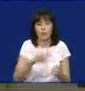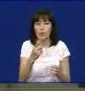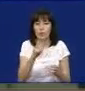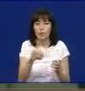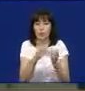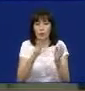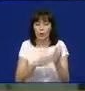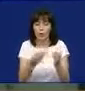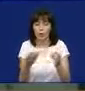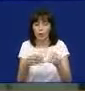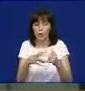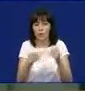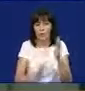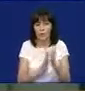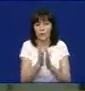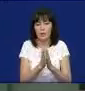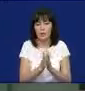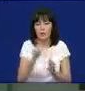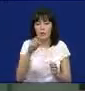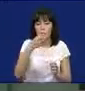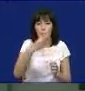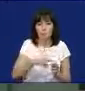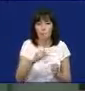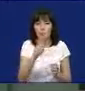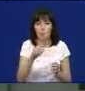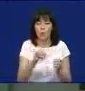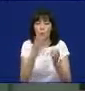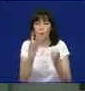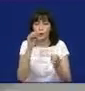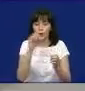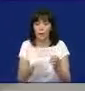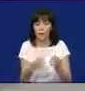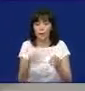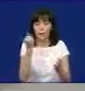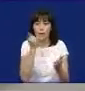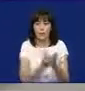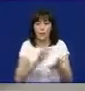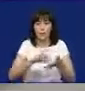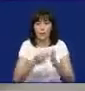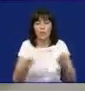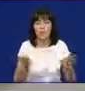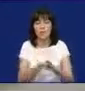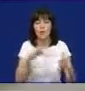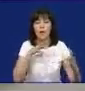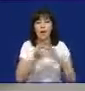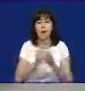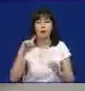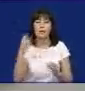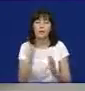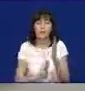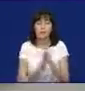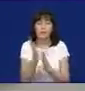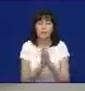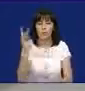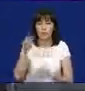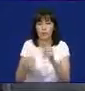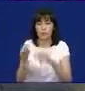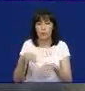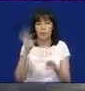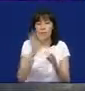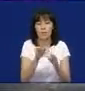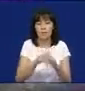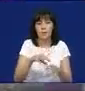132,9 мың гектар егістік жердің 132,4 мың гектарына бекітілген жоспарға сәйкес ауыл шаруашылығы дақылдары егілген. Осының